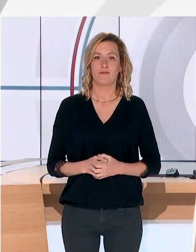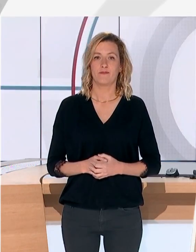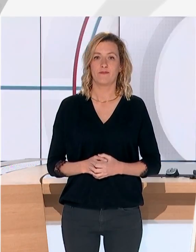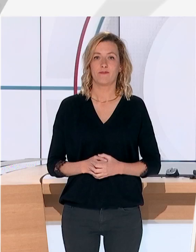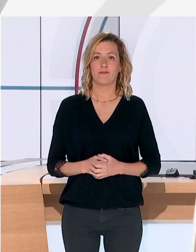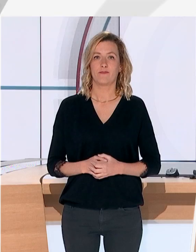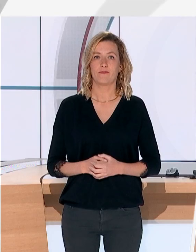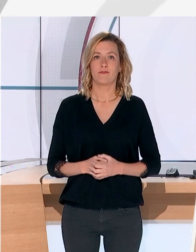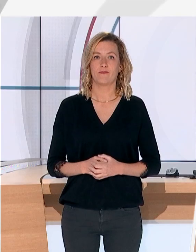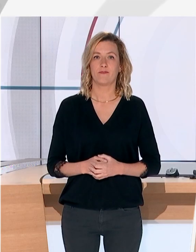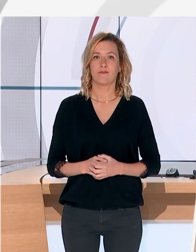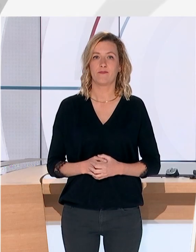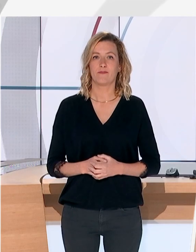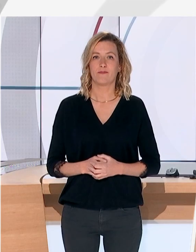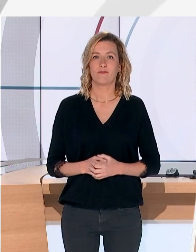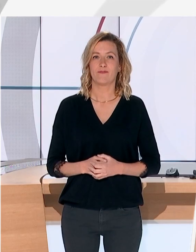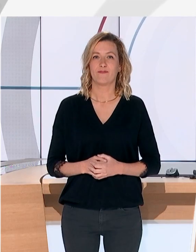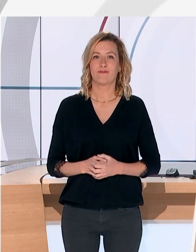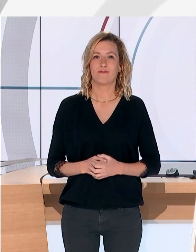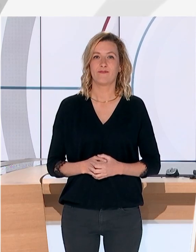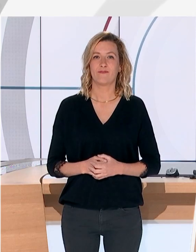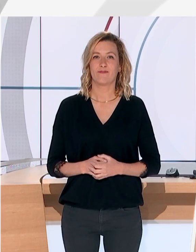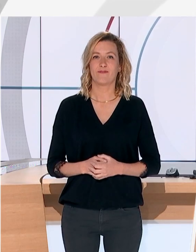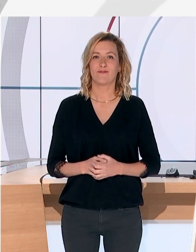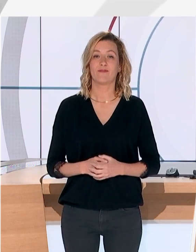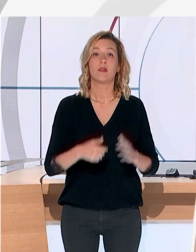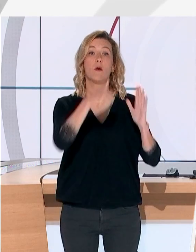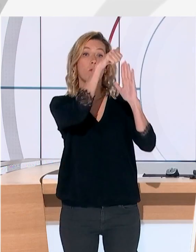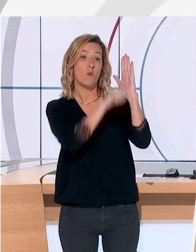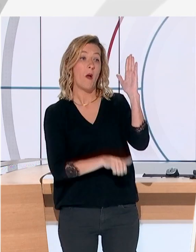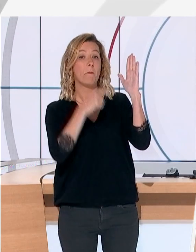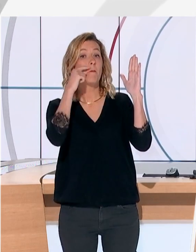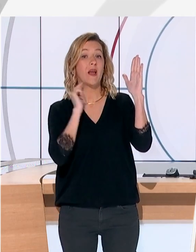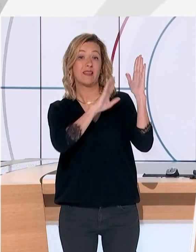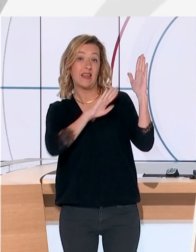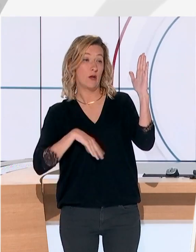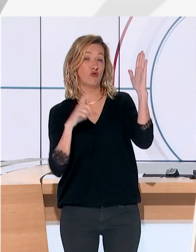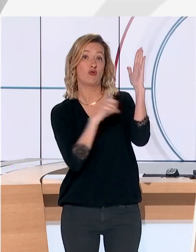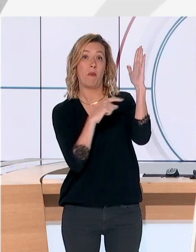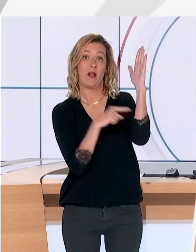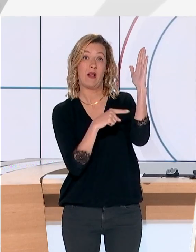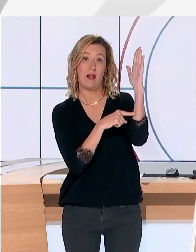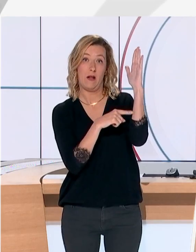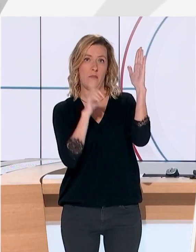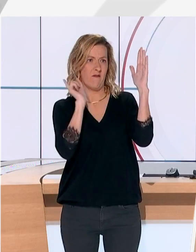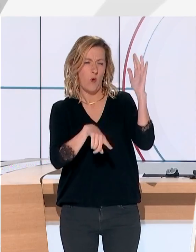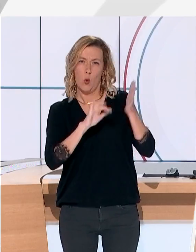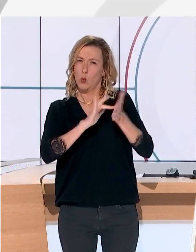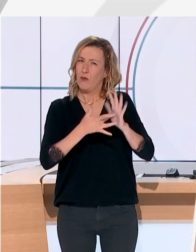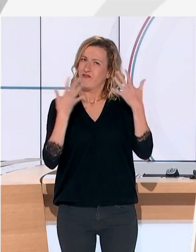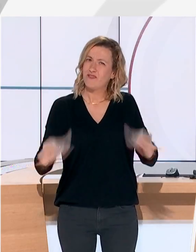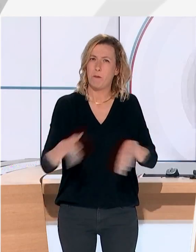La dernière semaine de mai, il faut qu'on ait quasiment tout finalisé pour vraiment être sûr, opérer les